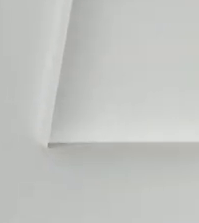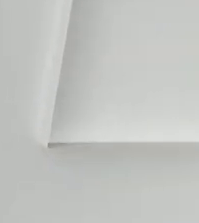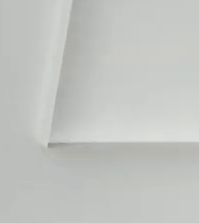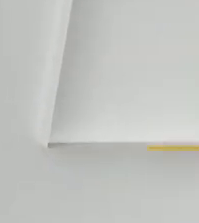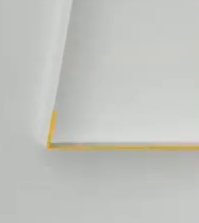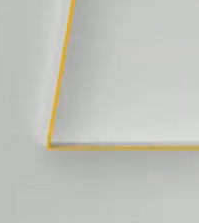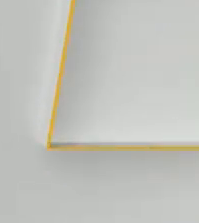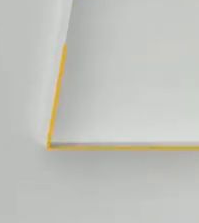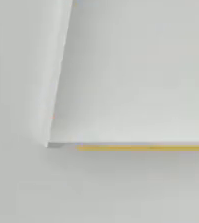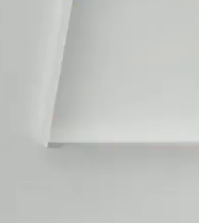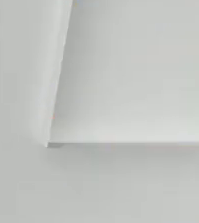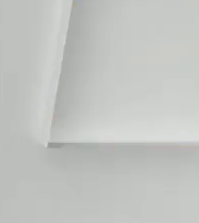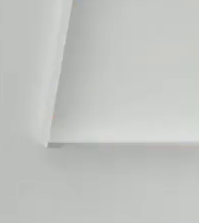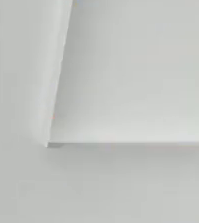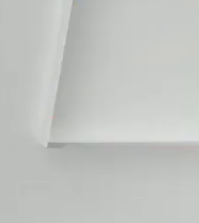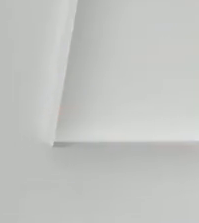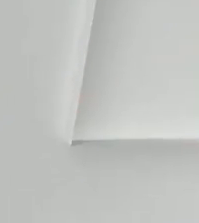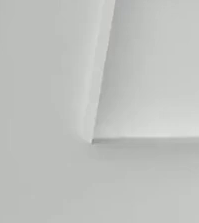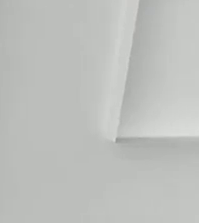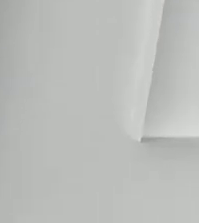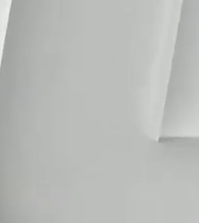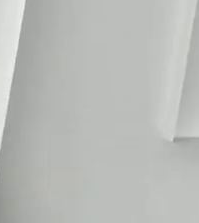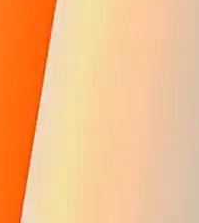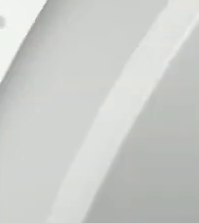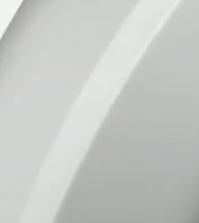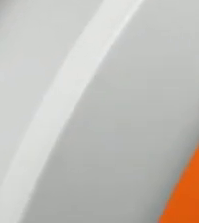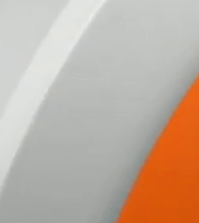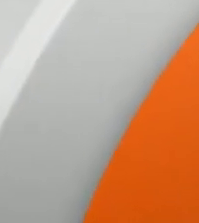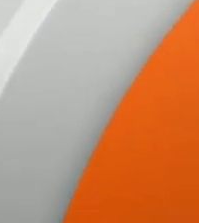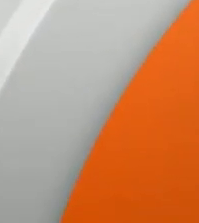่าวไทย PBS ข่าวที่คุณวางใจ